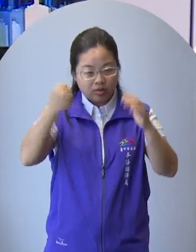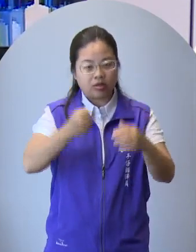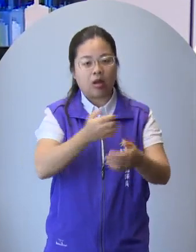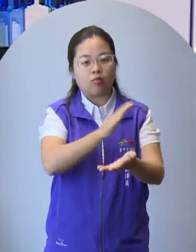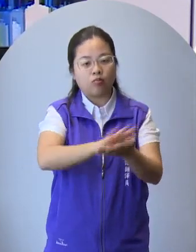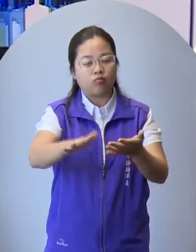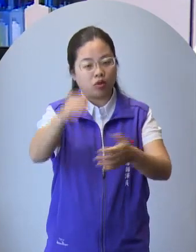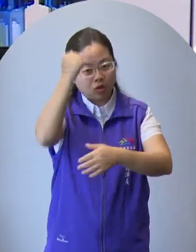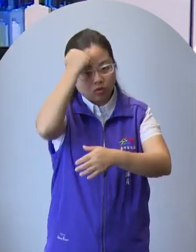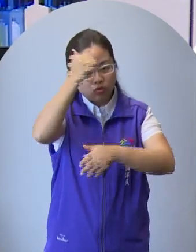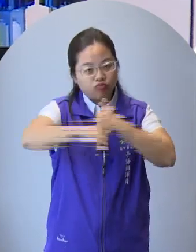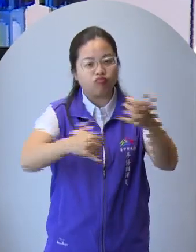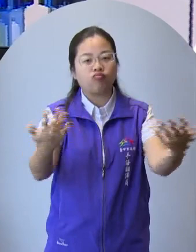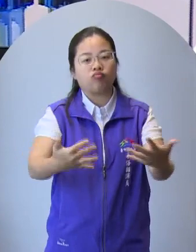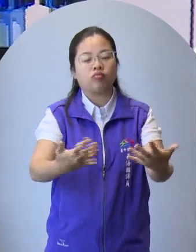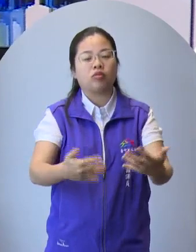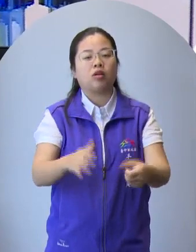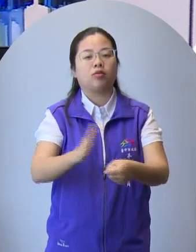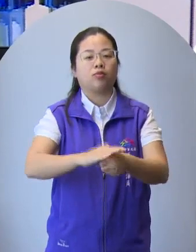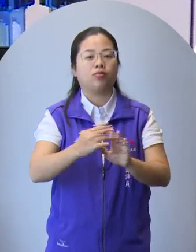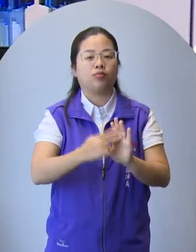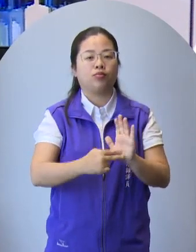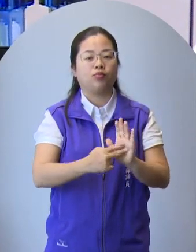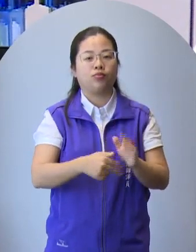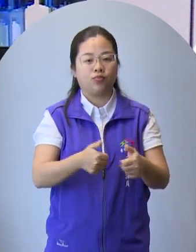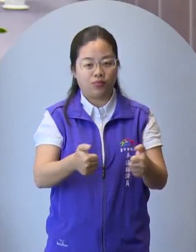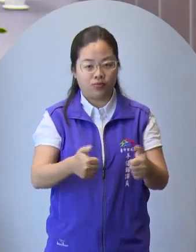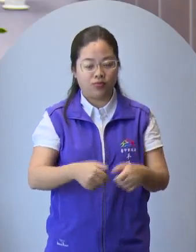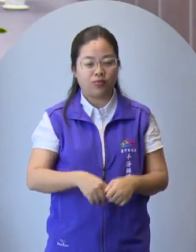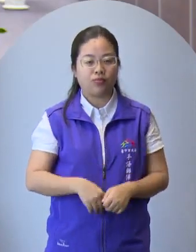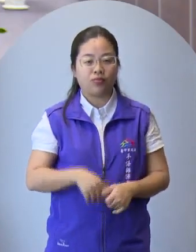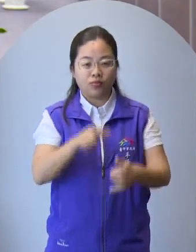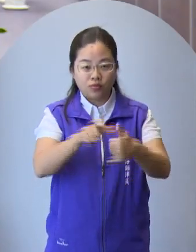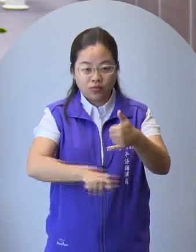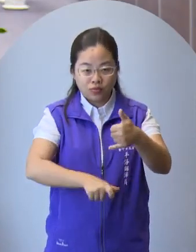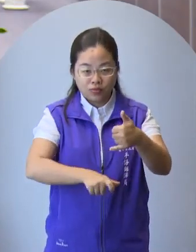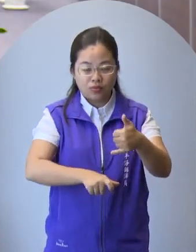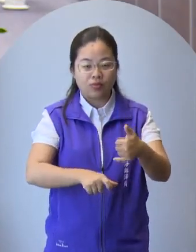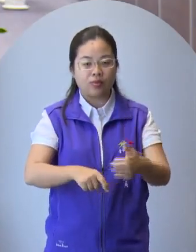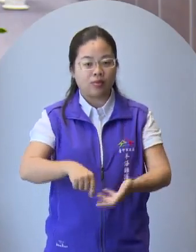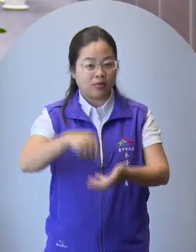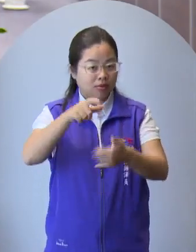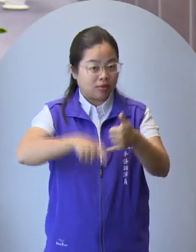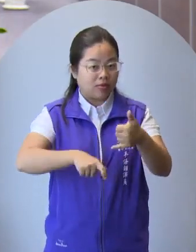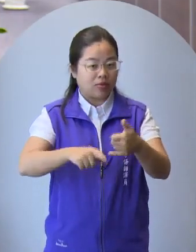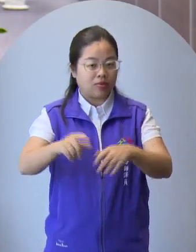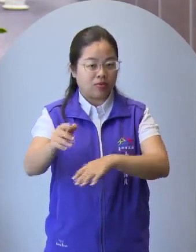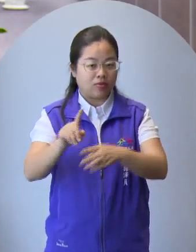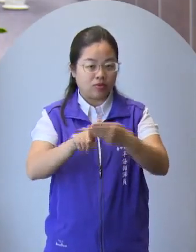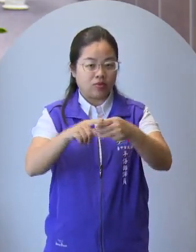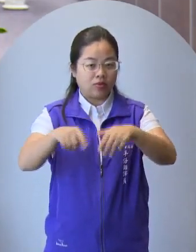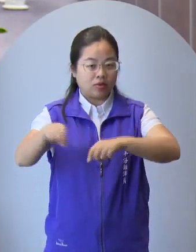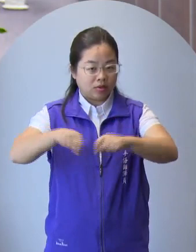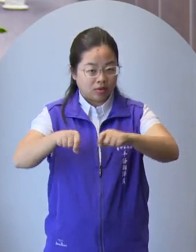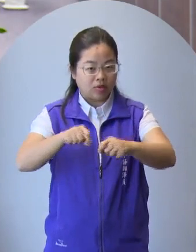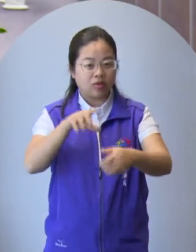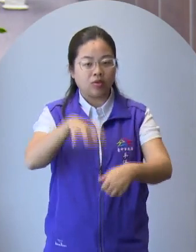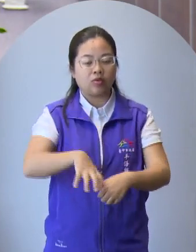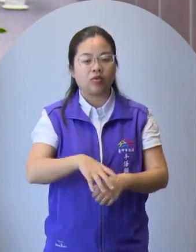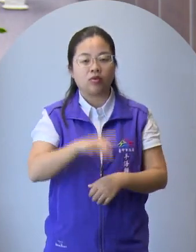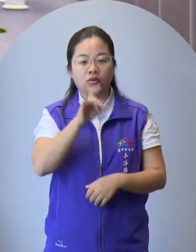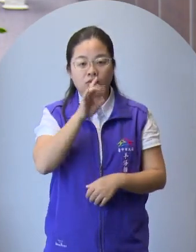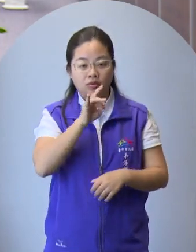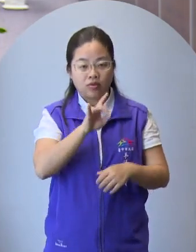住的问题哈。那以上补充说明，谢谢。 案号主零一，提案机关主计处，案由本